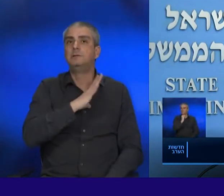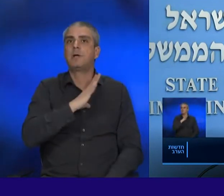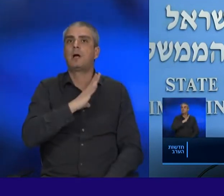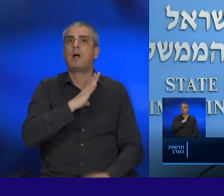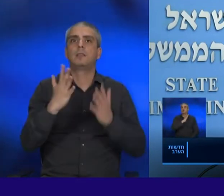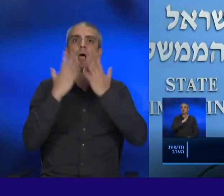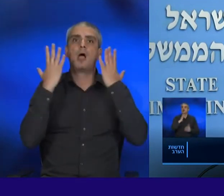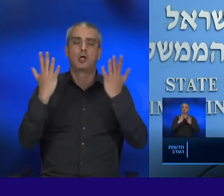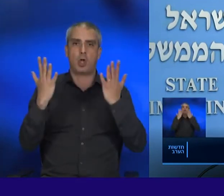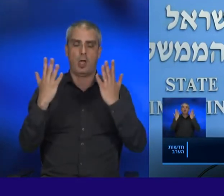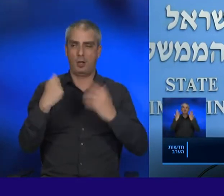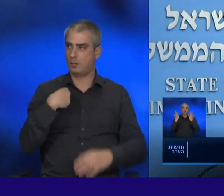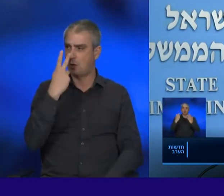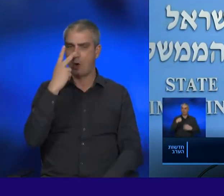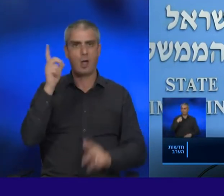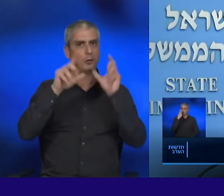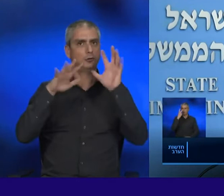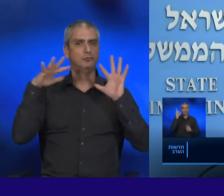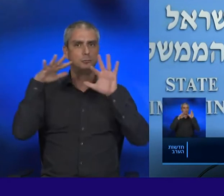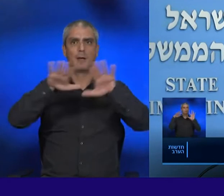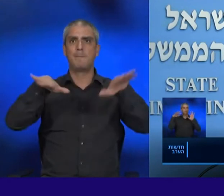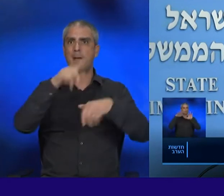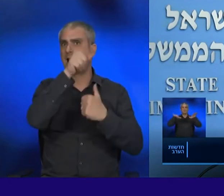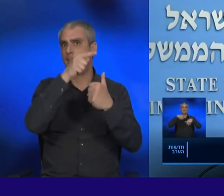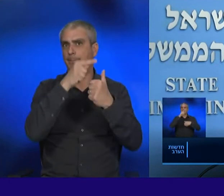אני רואה את ההתקהלות בחופים.